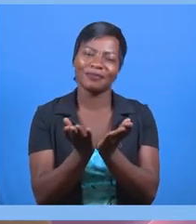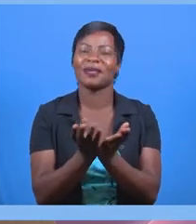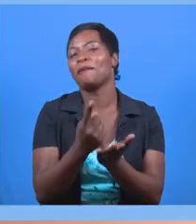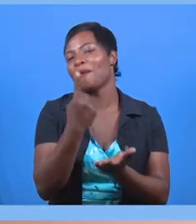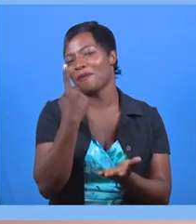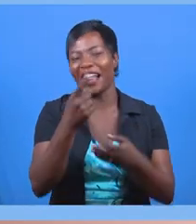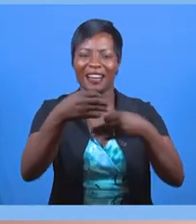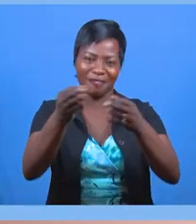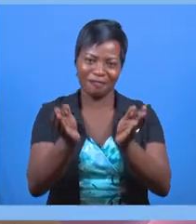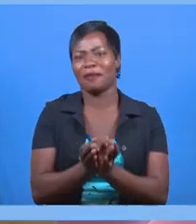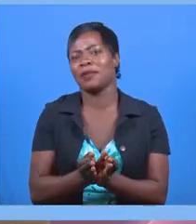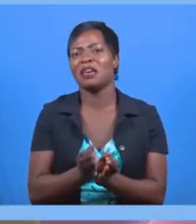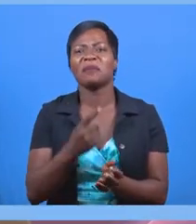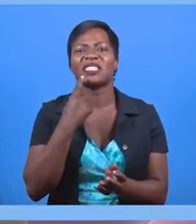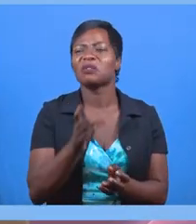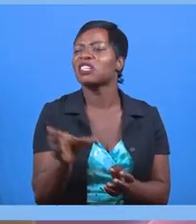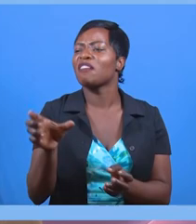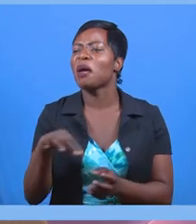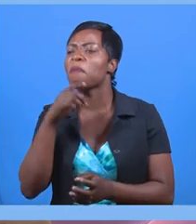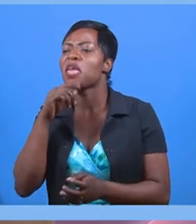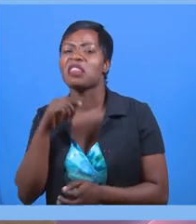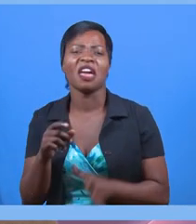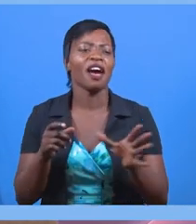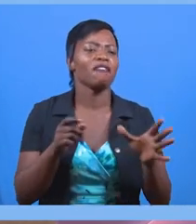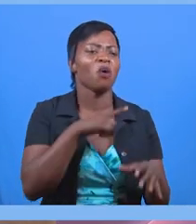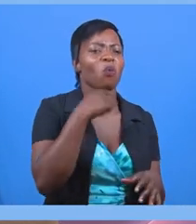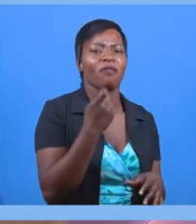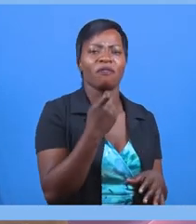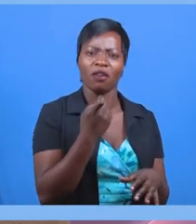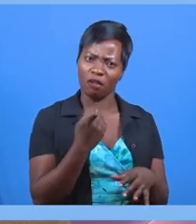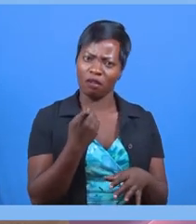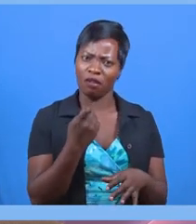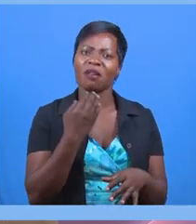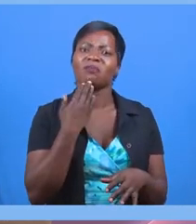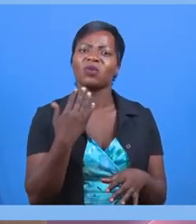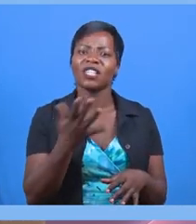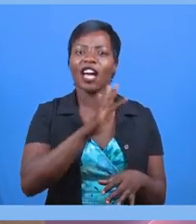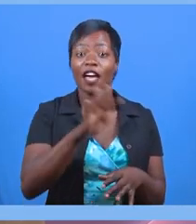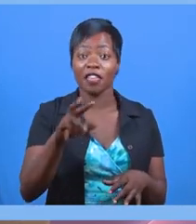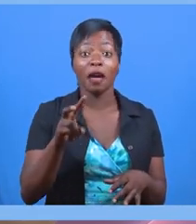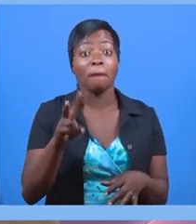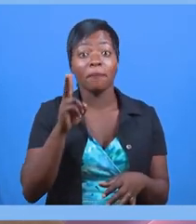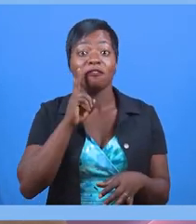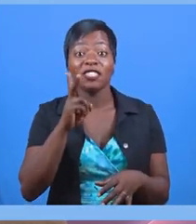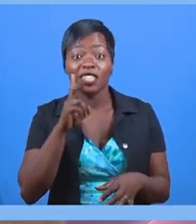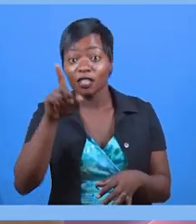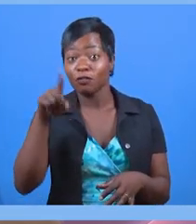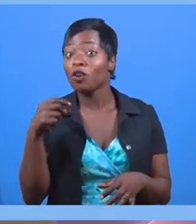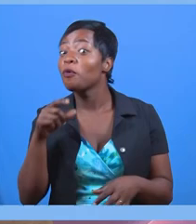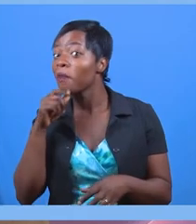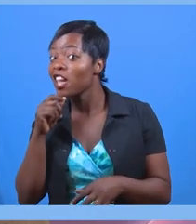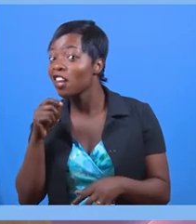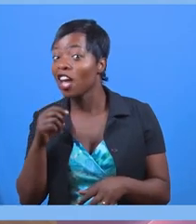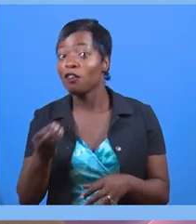kunzi aiwa iyi hama yemurume, iyi hama yemukadzi. Saka vamwe vanogona kutochishayiwa chikafu kana vakauya pamba votadza kutambirwa zvakanaka. Asi